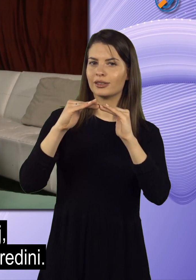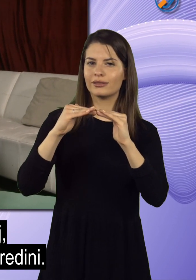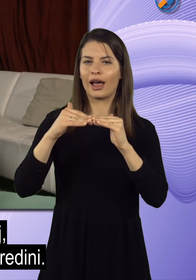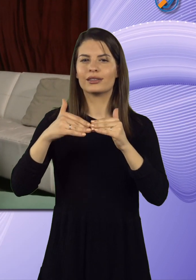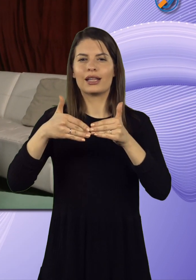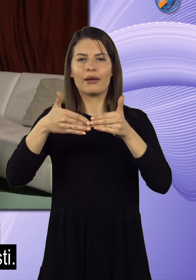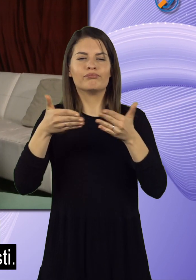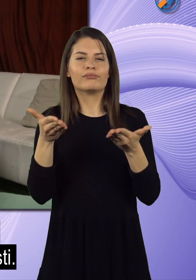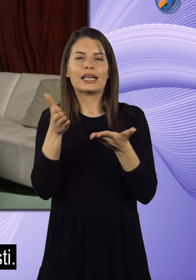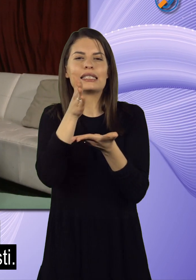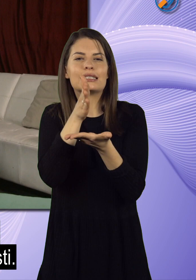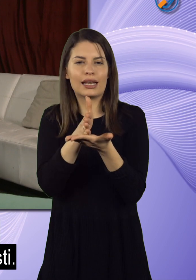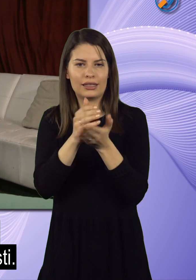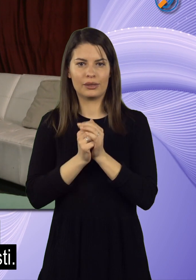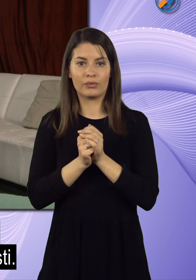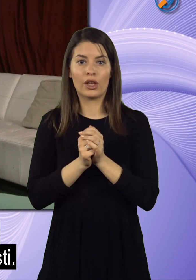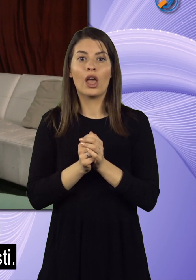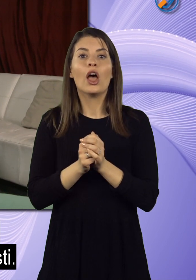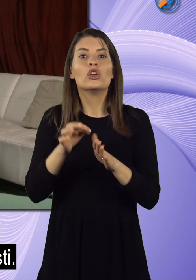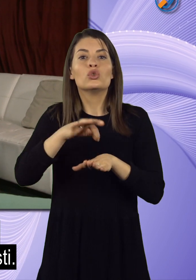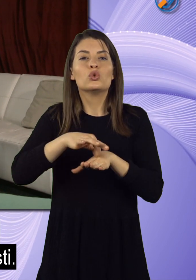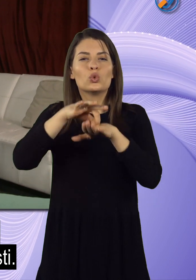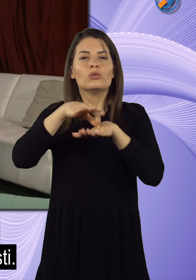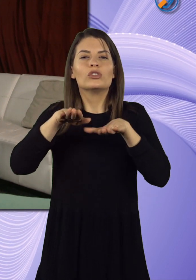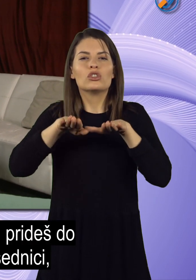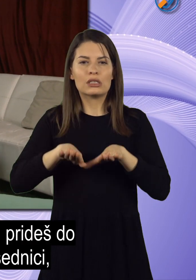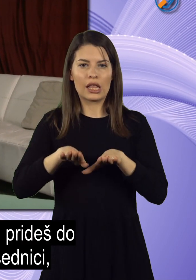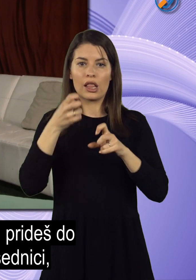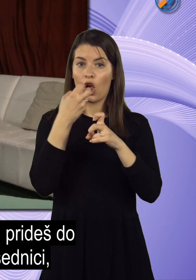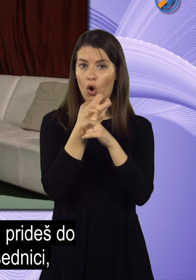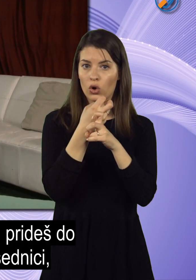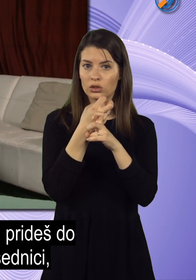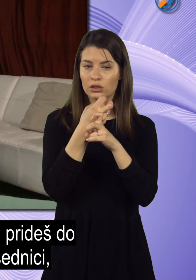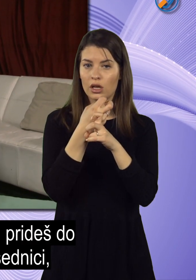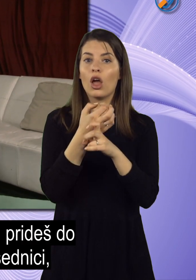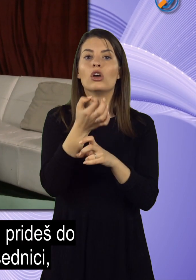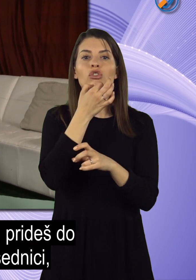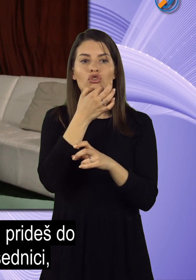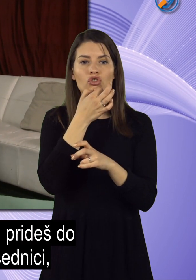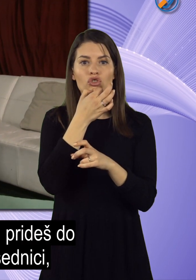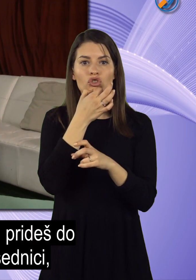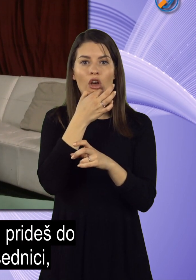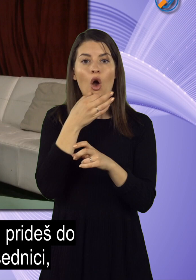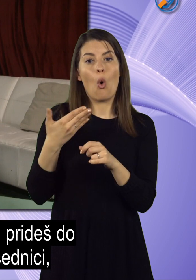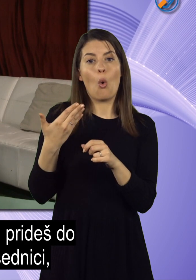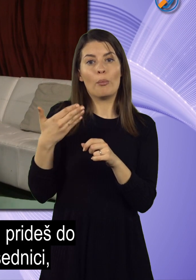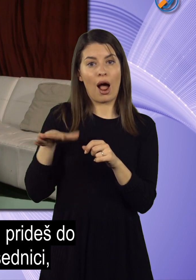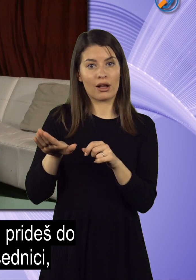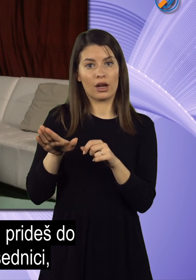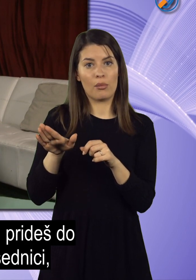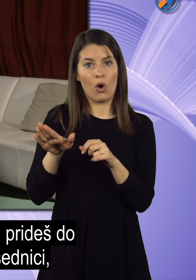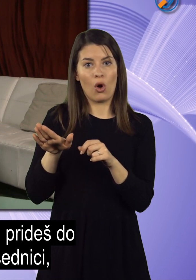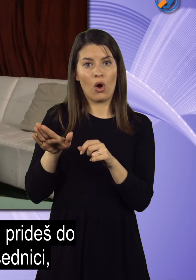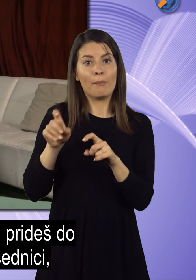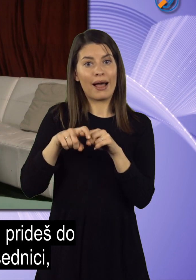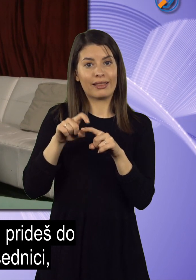na sredini. Še lažje, začutiti moraš sedne kosti. Če umakneš svoj material, prideš